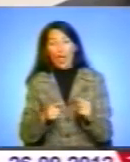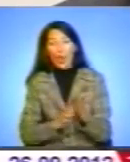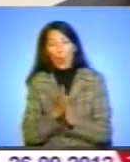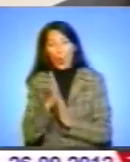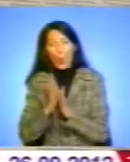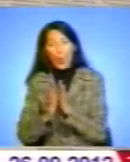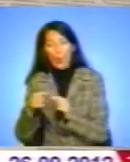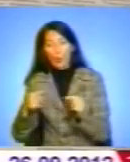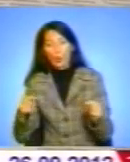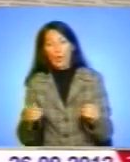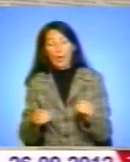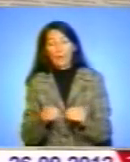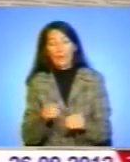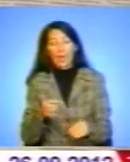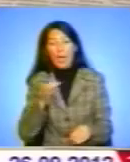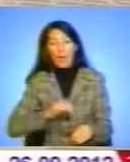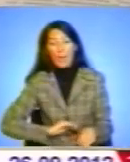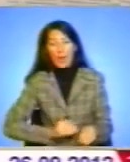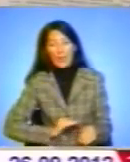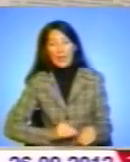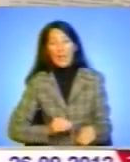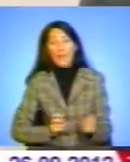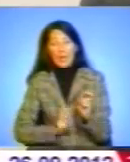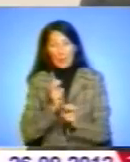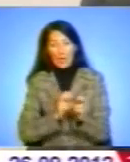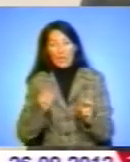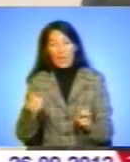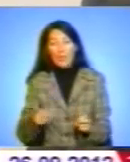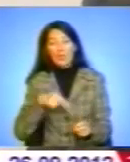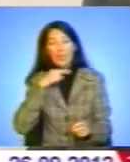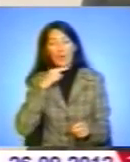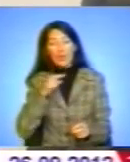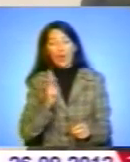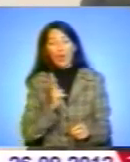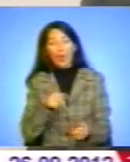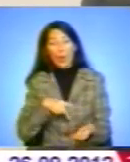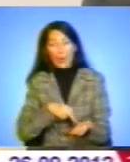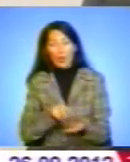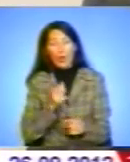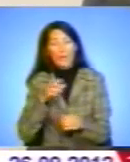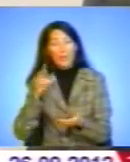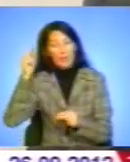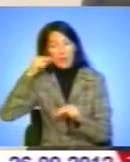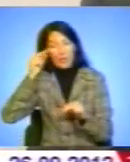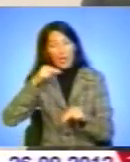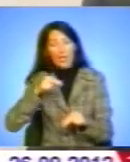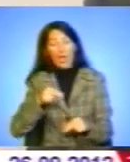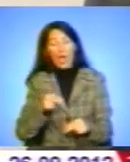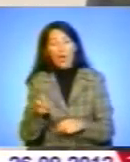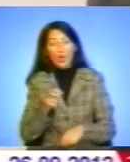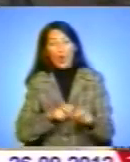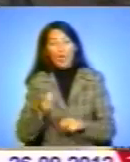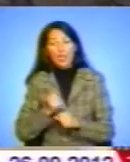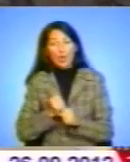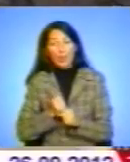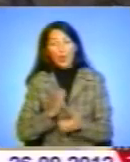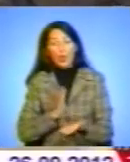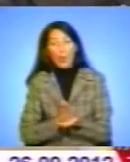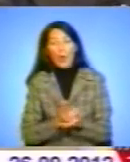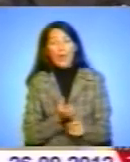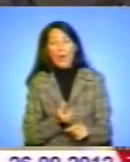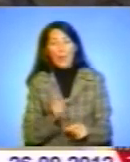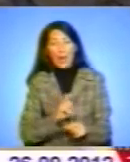і так далі. Приватний підприємець Тарас Кирилюк зауважив, той, хто пройшов навчання у службі зайнятості, шукаючи роботу, має перевагу над